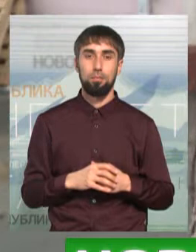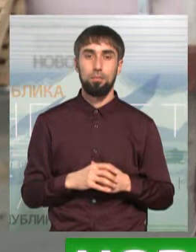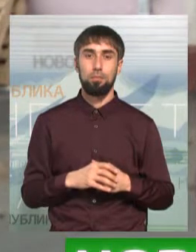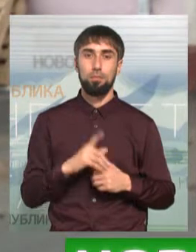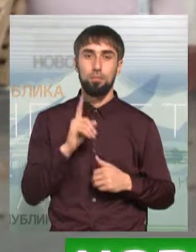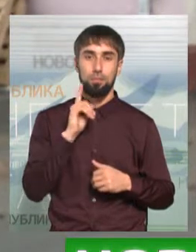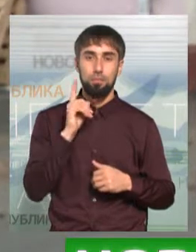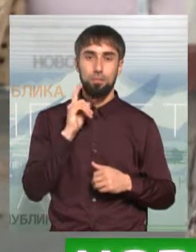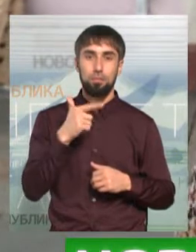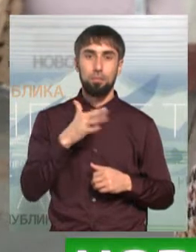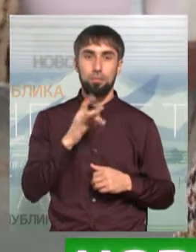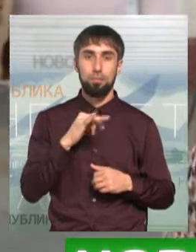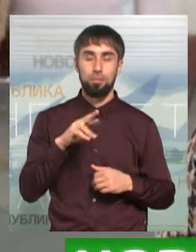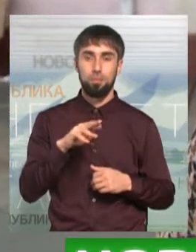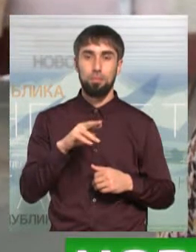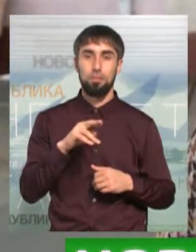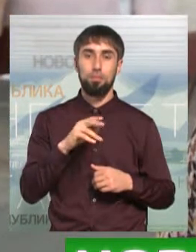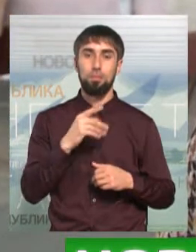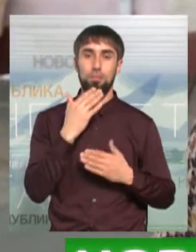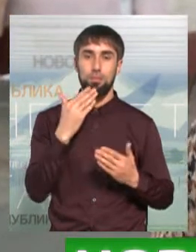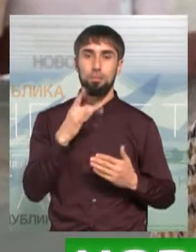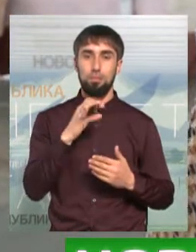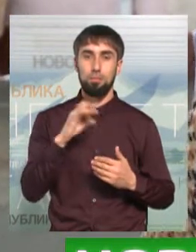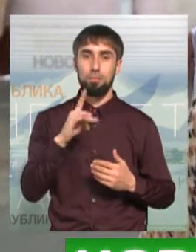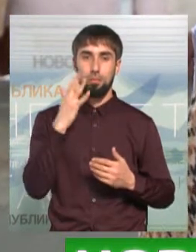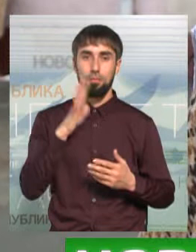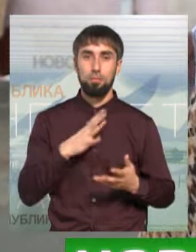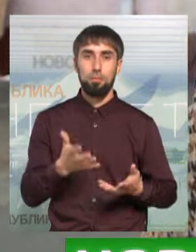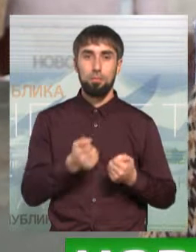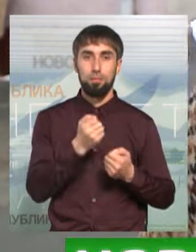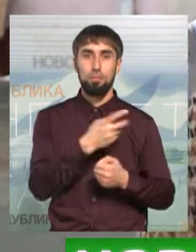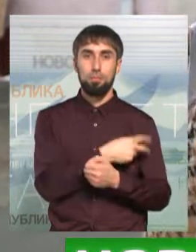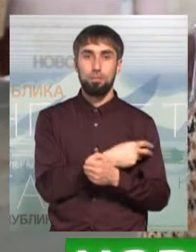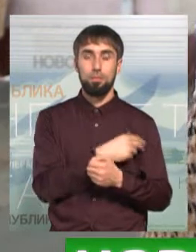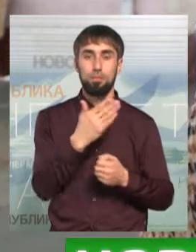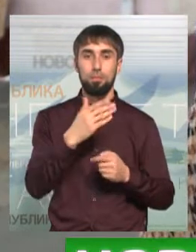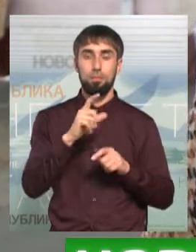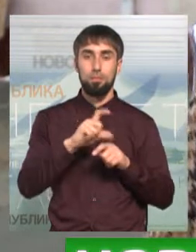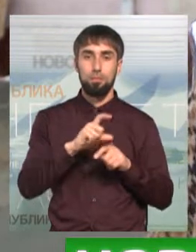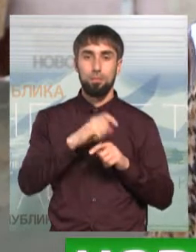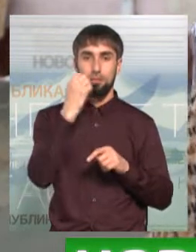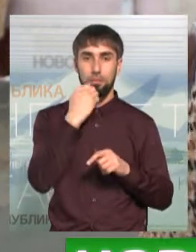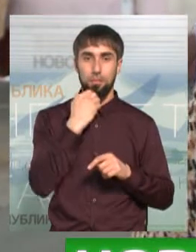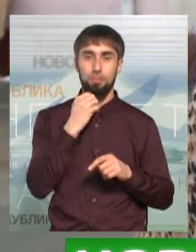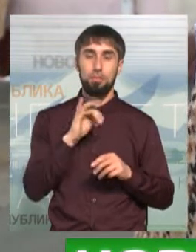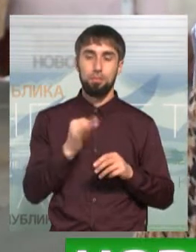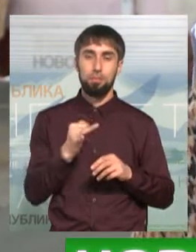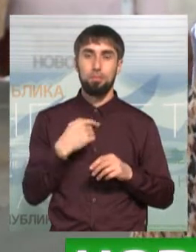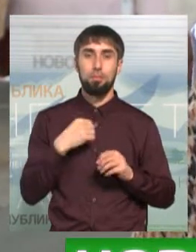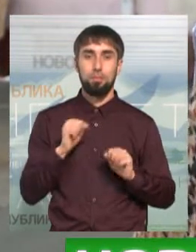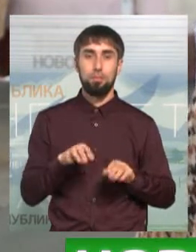Гвардия «Единой России» решила поддержать наших врачей словами благодарности в виде одиночных пикетов. Но мы также